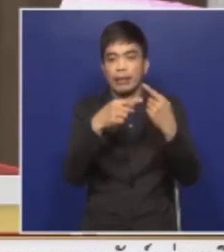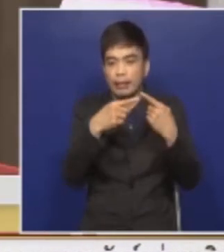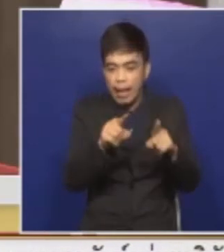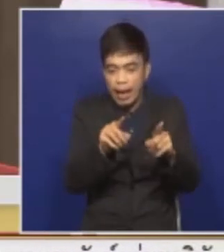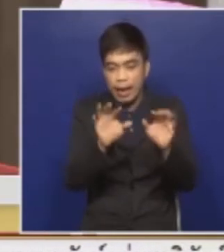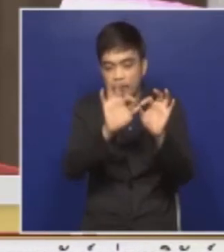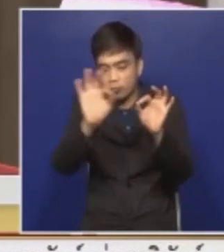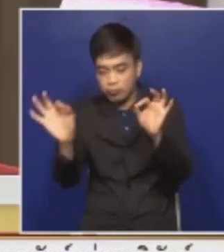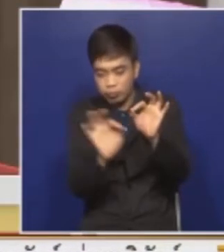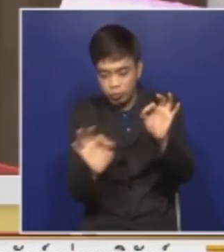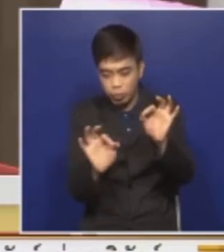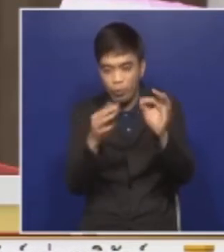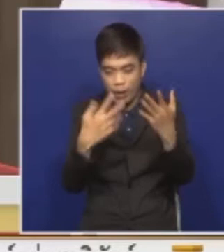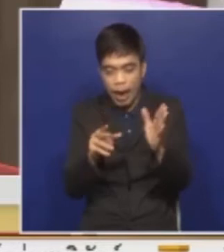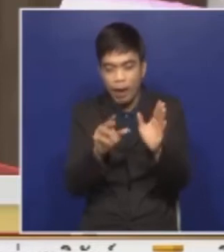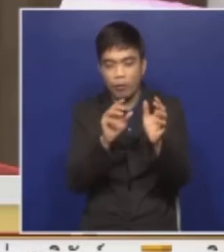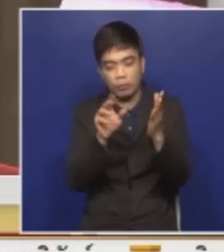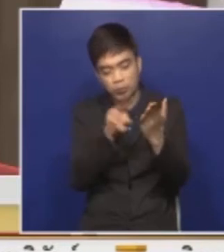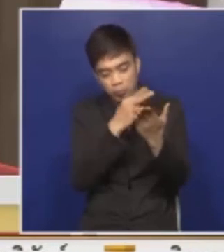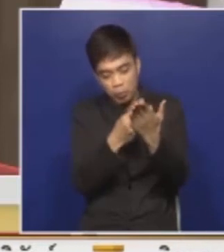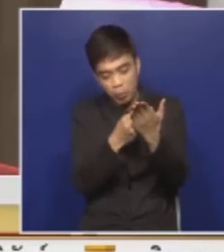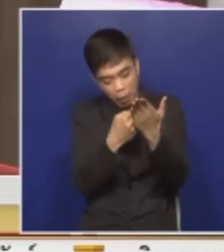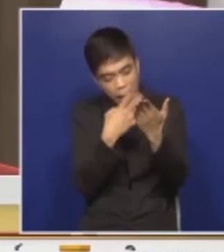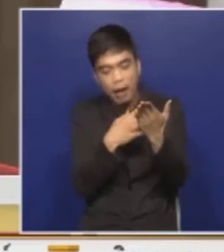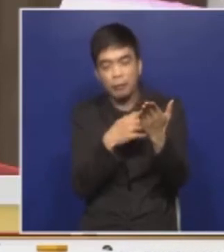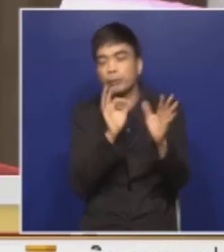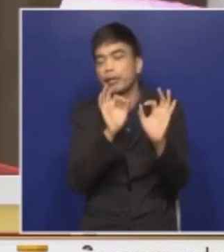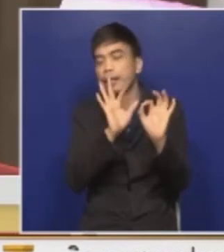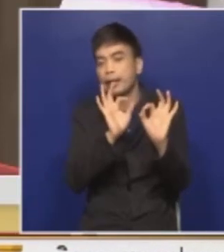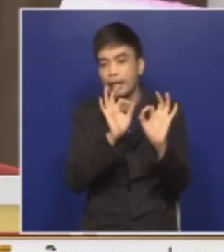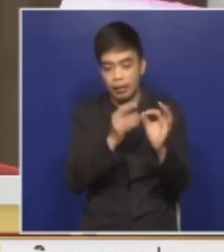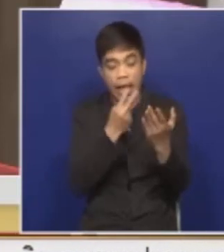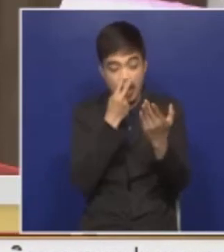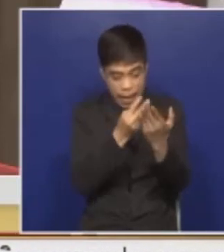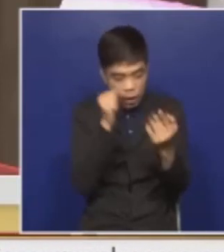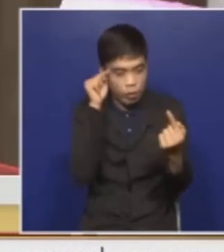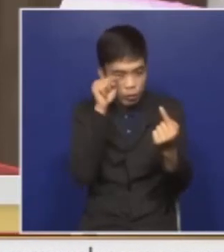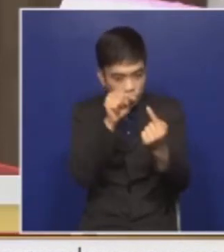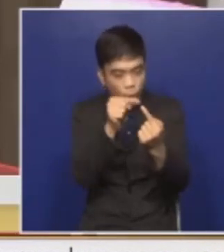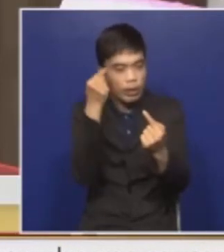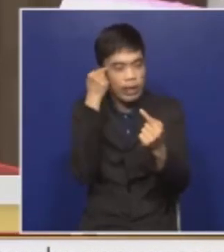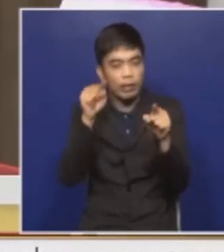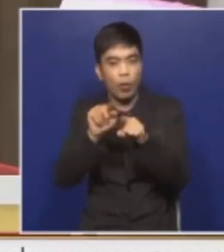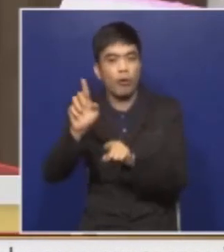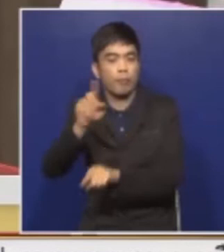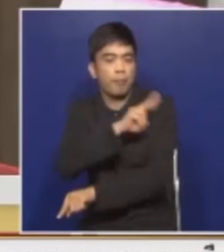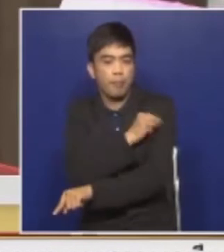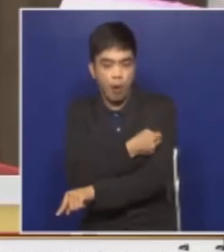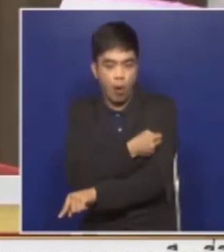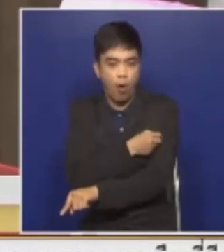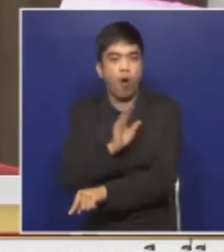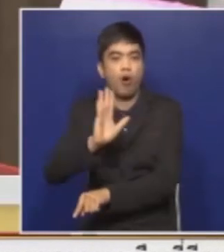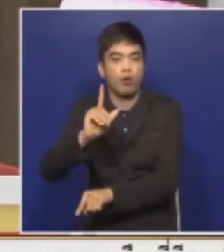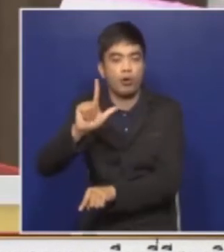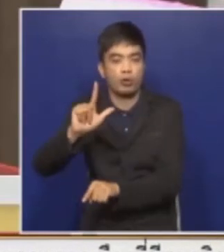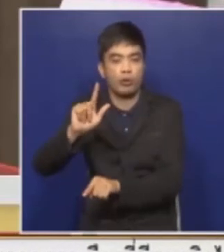ธิการแต่ละท่านก็แปรยติมาเท่านี้ผมเห็นด้วยกับการแปรยติของคุณหมอชนน่านศรีแก้ว